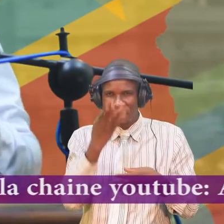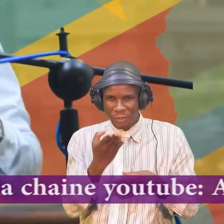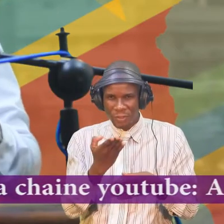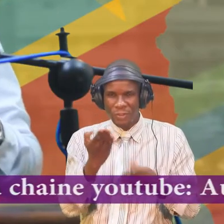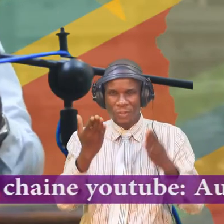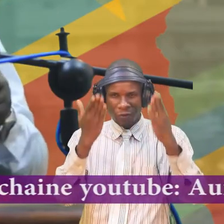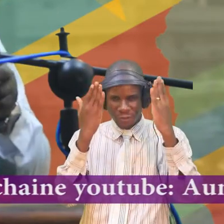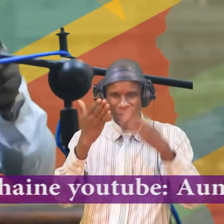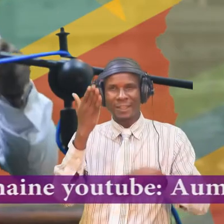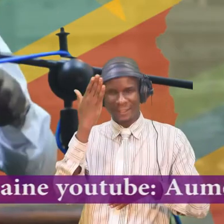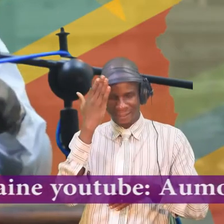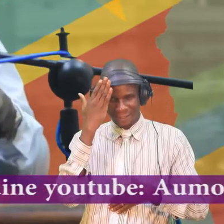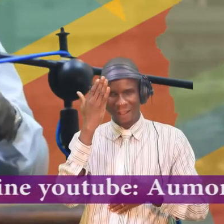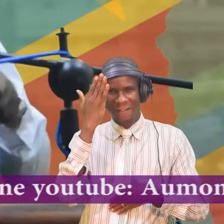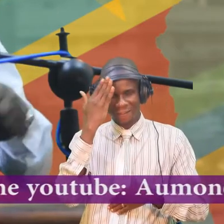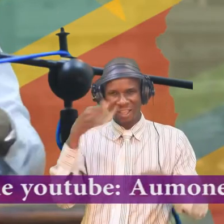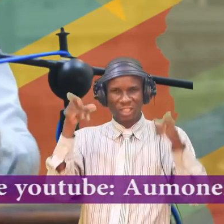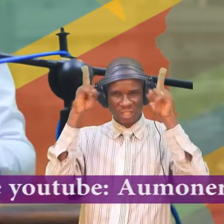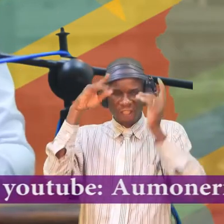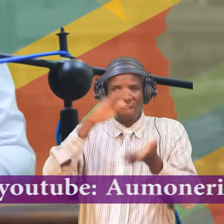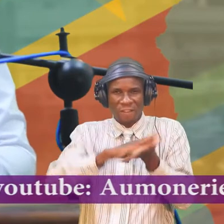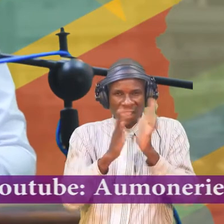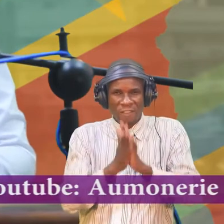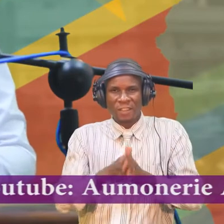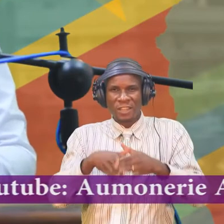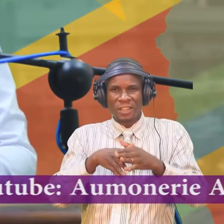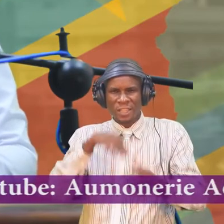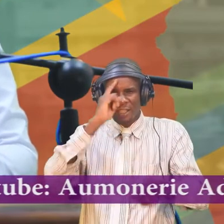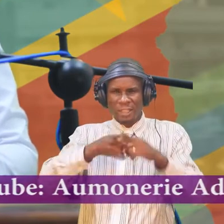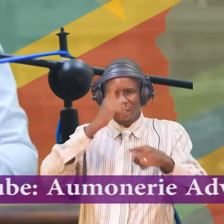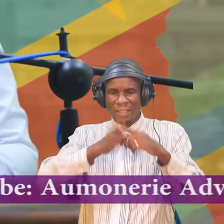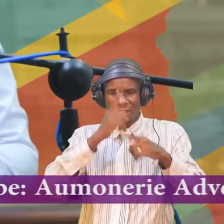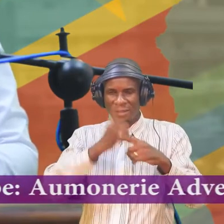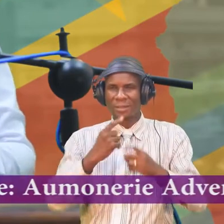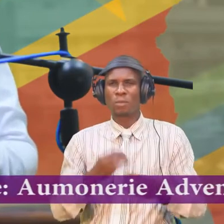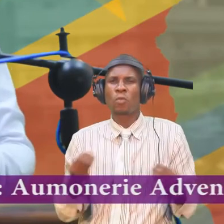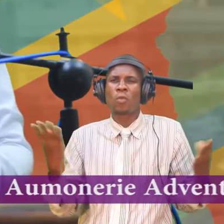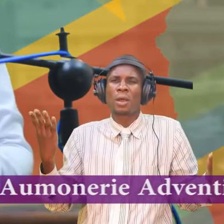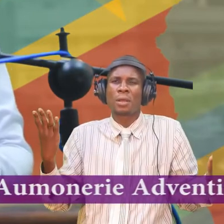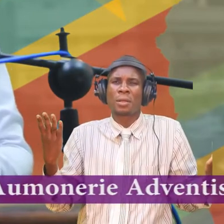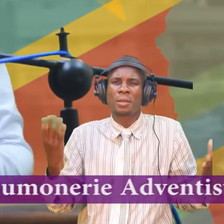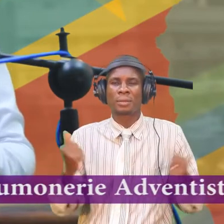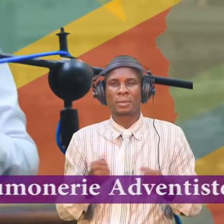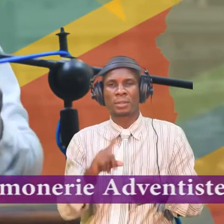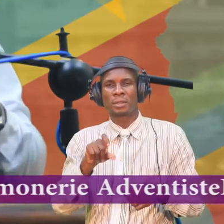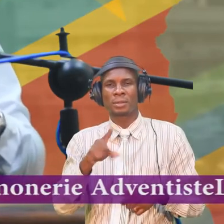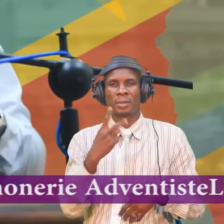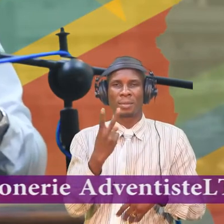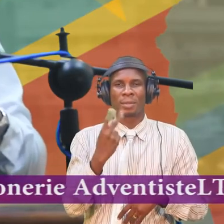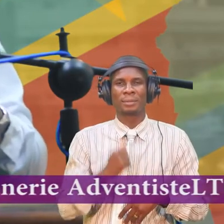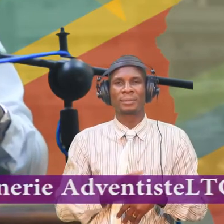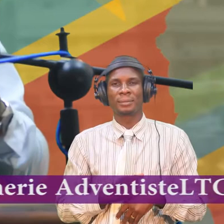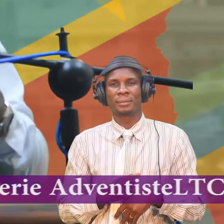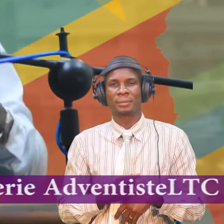Il connaissait qu'il était. Japokuwa yeye Mungu anajua kila kitu, alifahamu mapema kwamba huyu